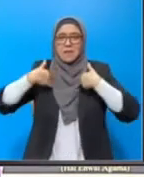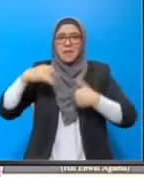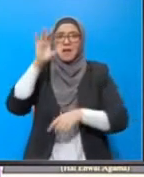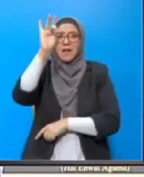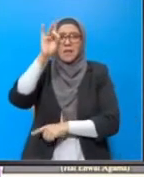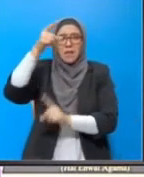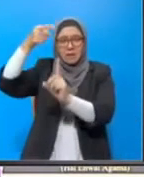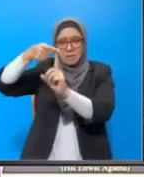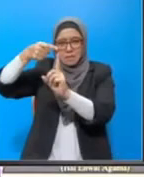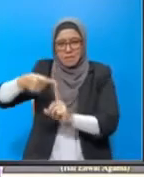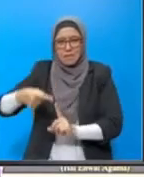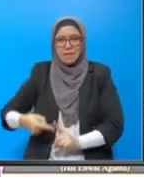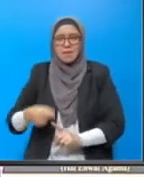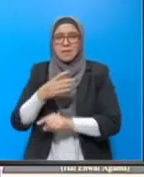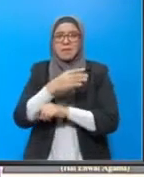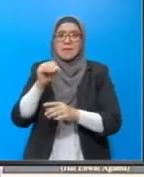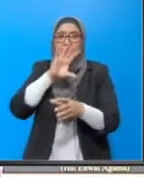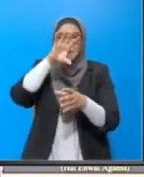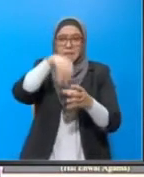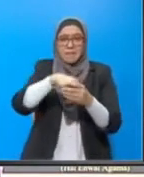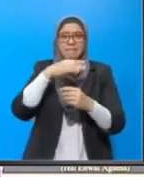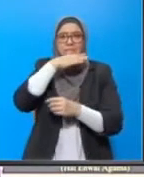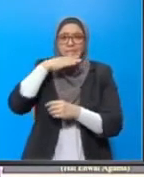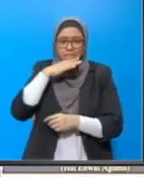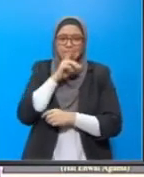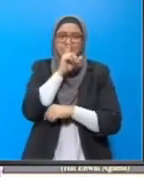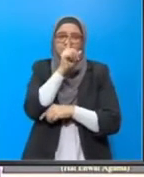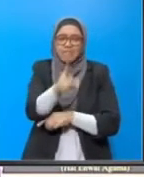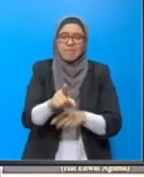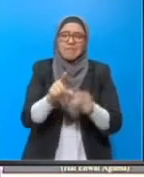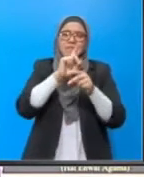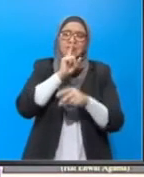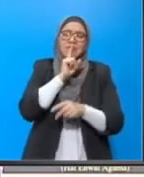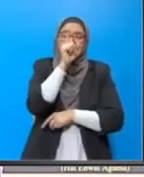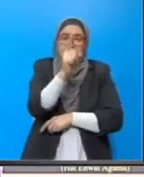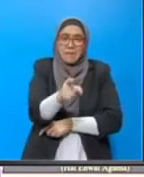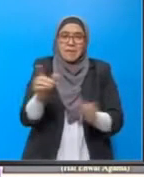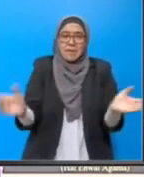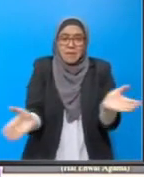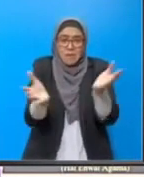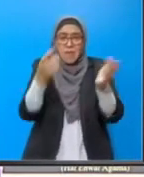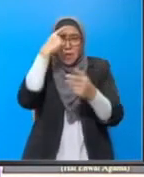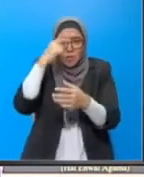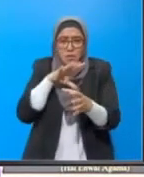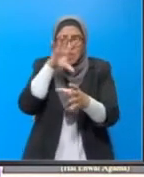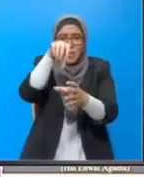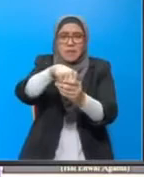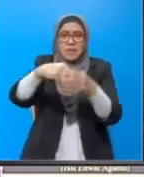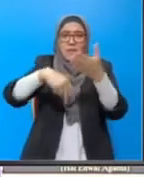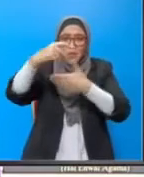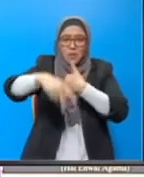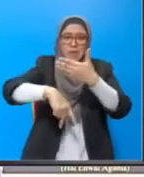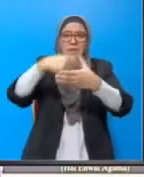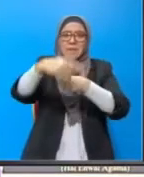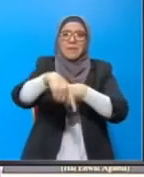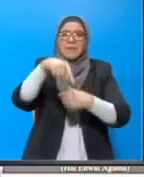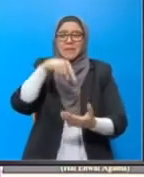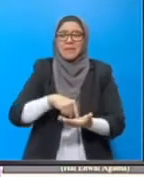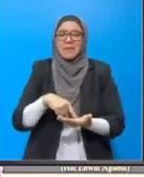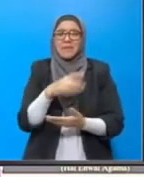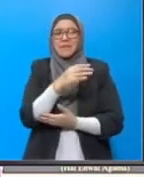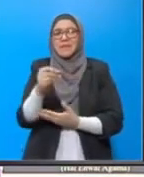stratejik penglibatan beliau adalah sangat sangat digalakkan untuk menyertai program Grand ini